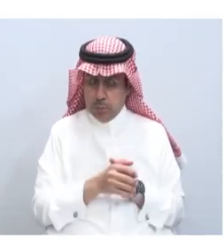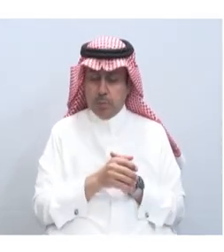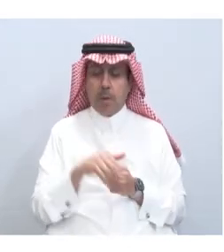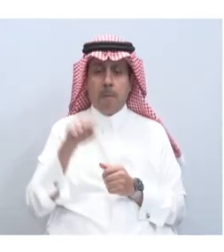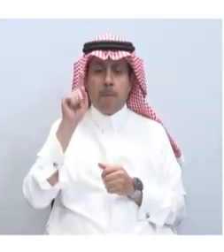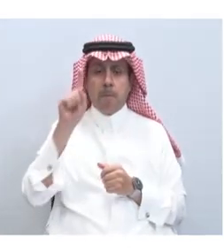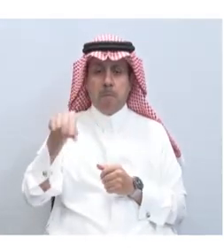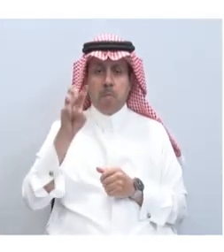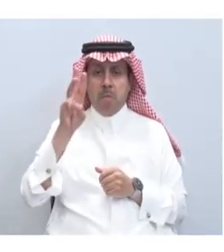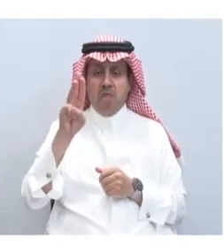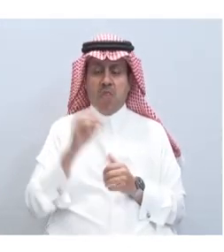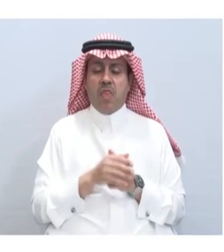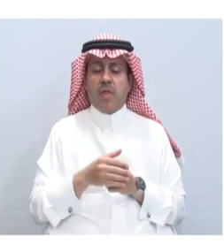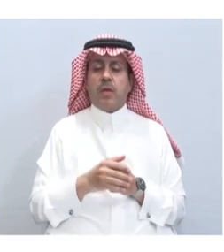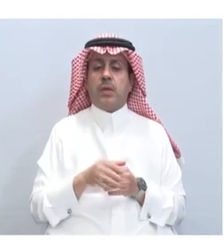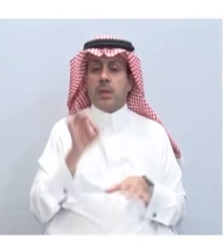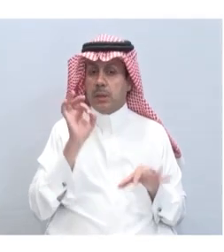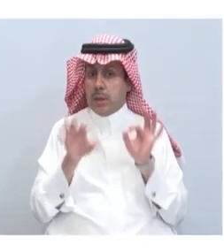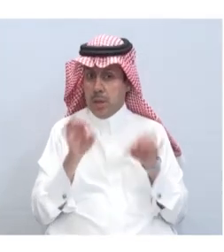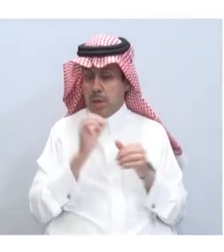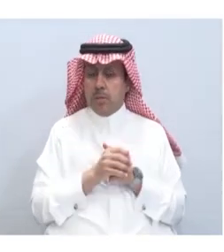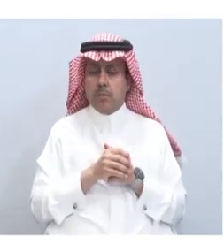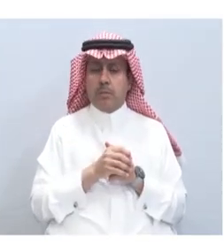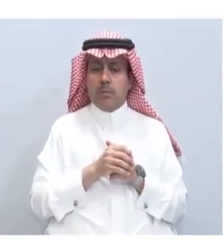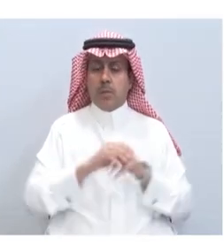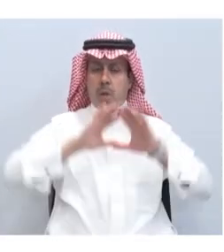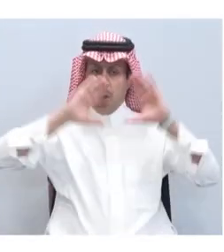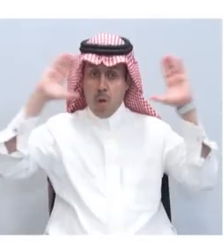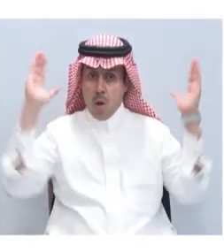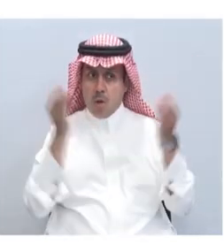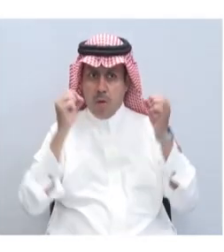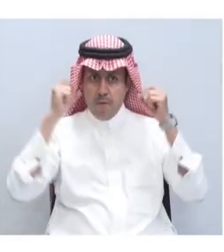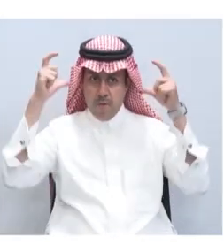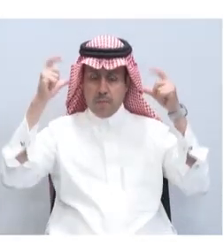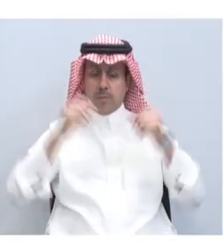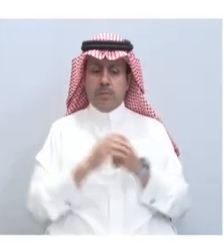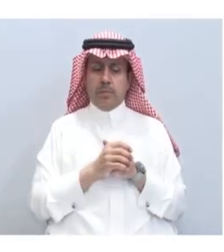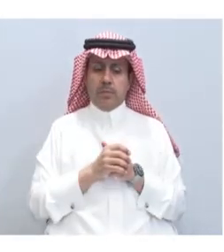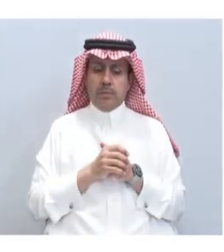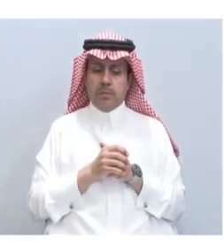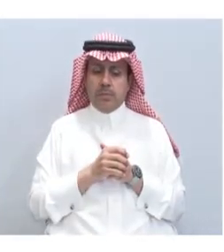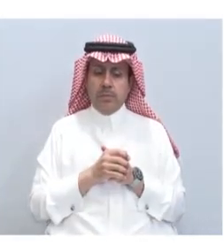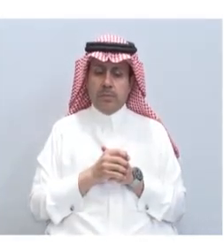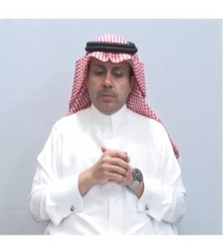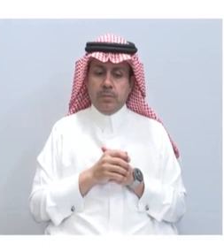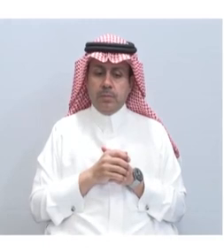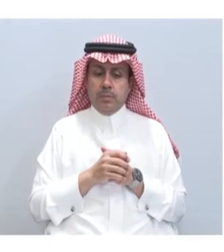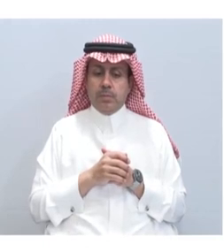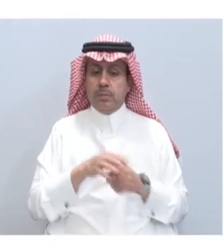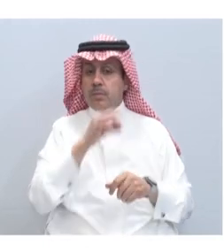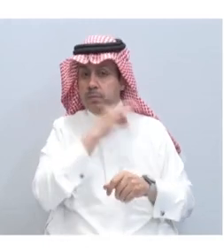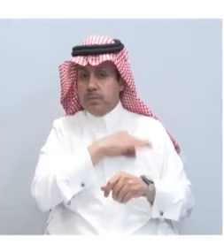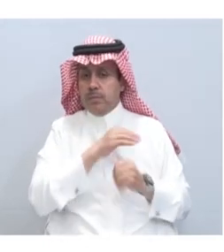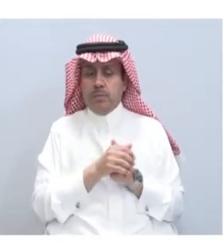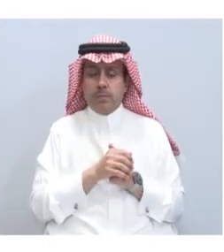الانتقائي للمعلومات التي ذكرناها ايضا الاحاطه الجاريه مثل ما نشاهد هذه الخدمات المستفيدين